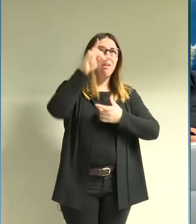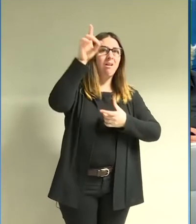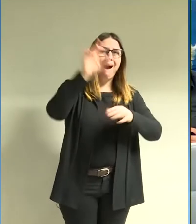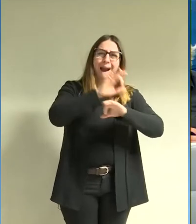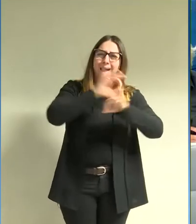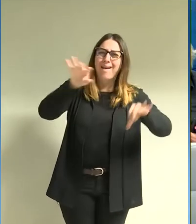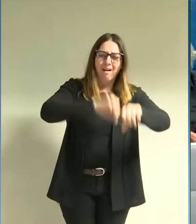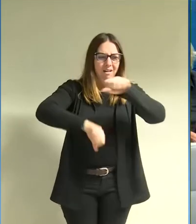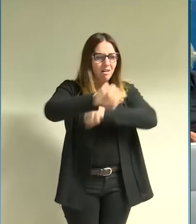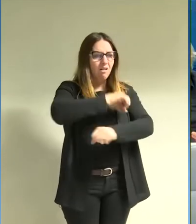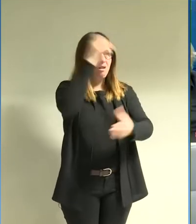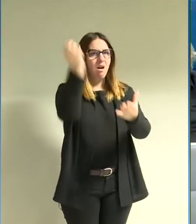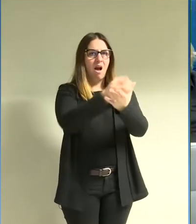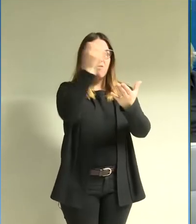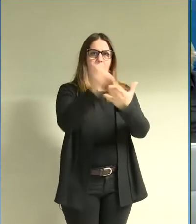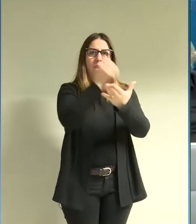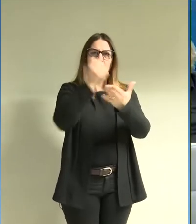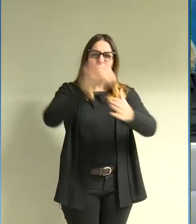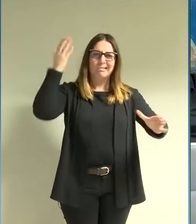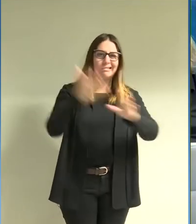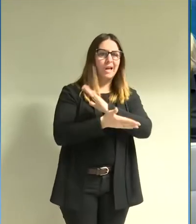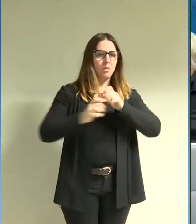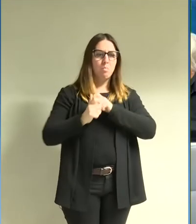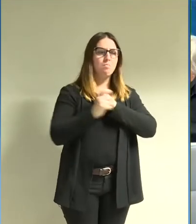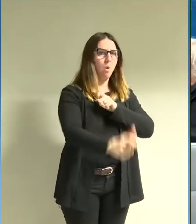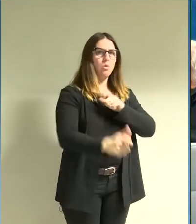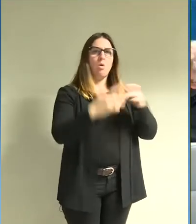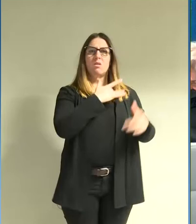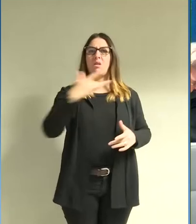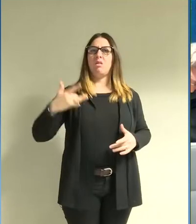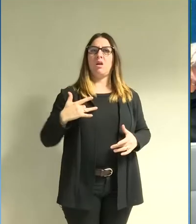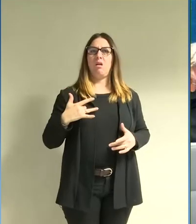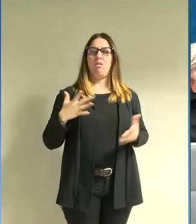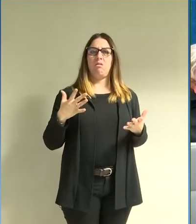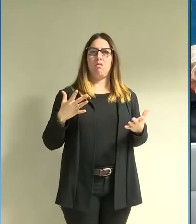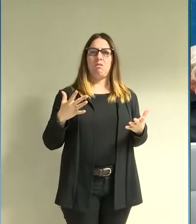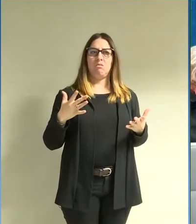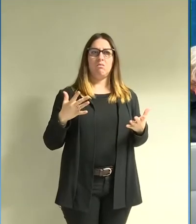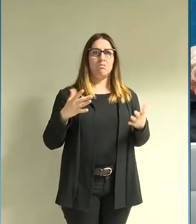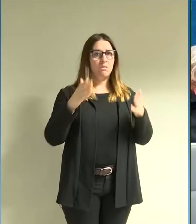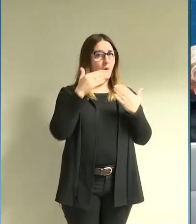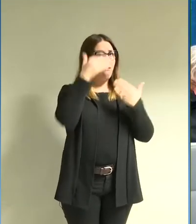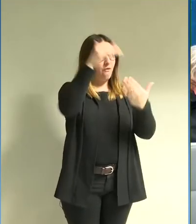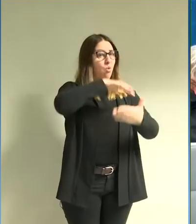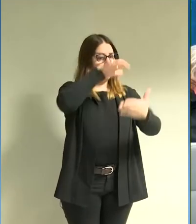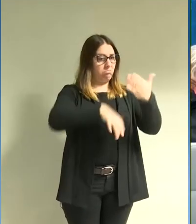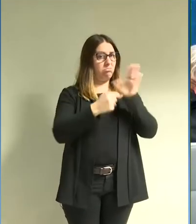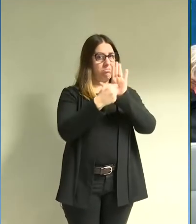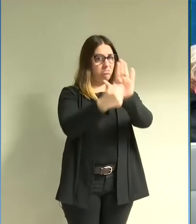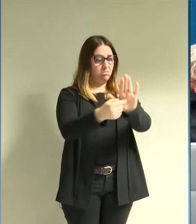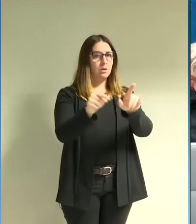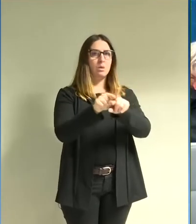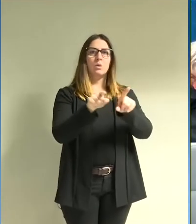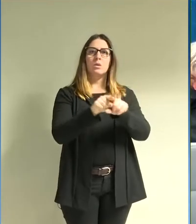une information directe sur les nouveaux protocoles sanitaires et comme il est dit dans le jeu effectivement informe